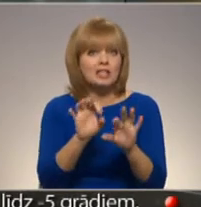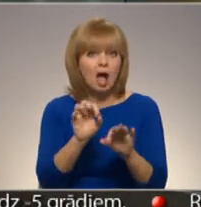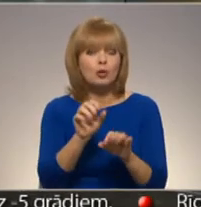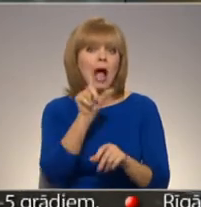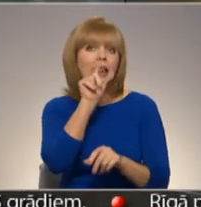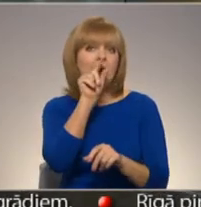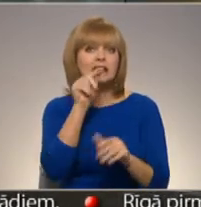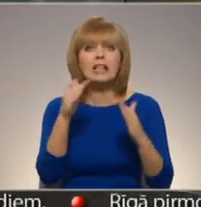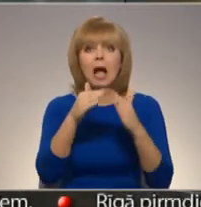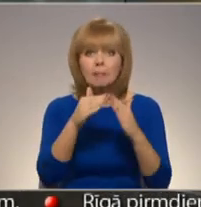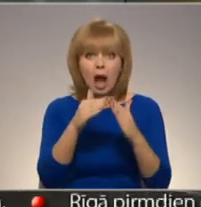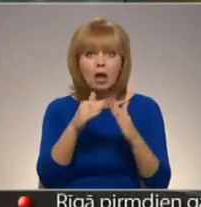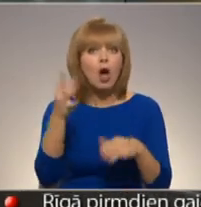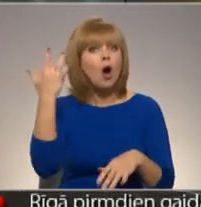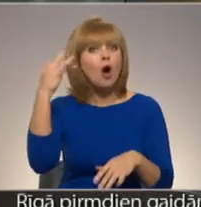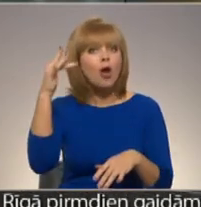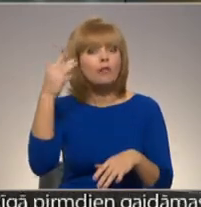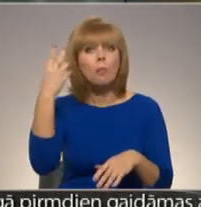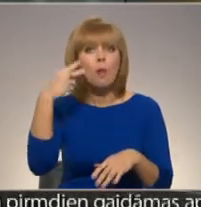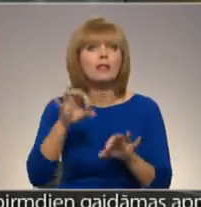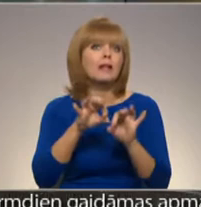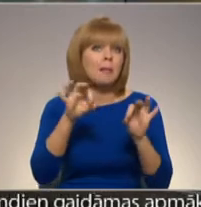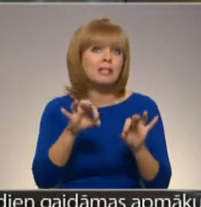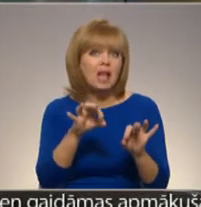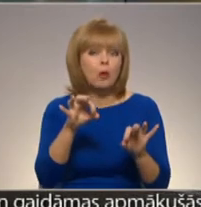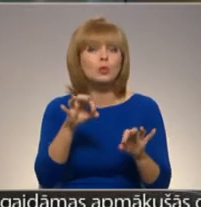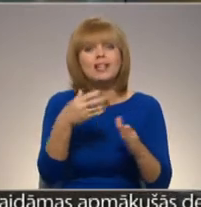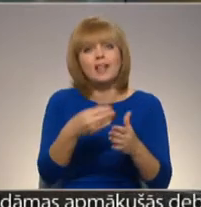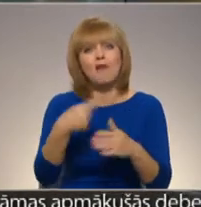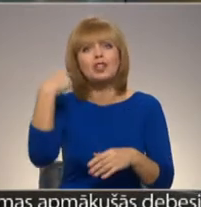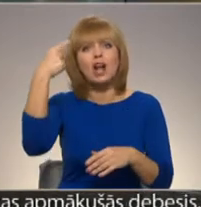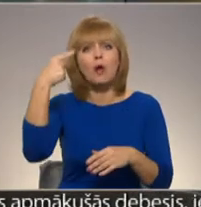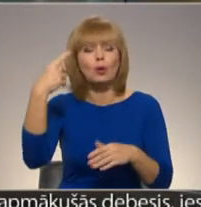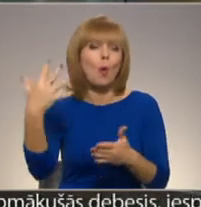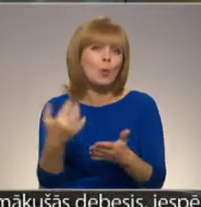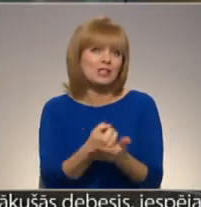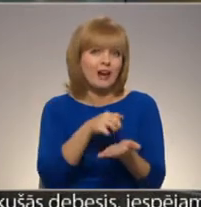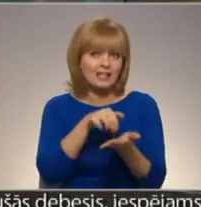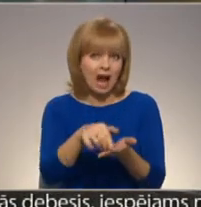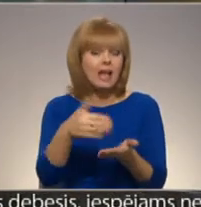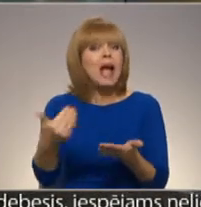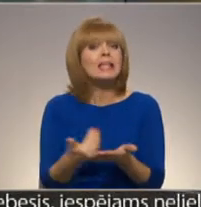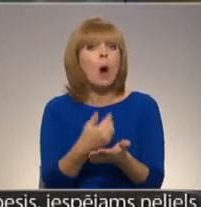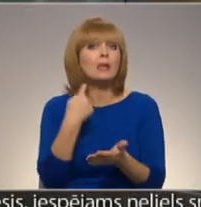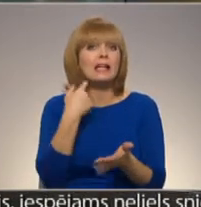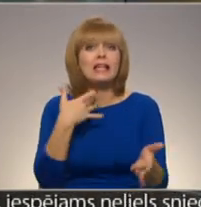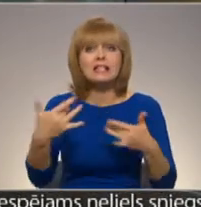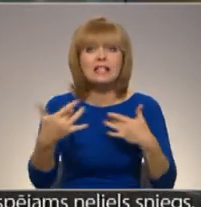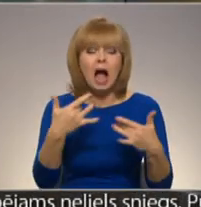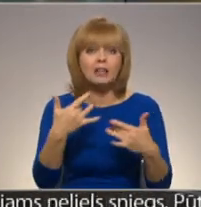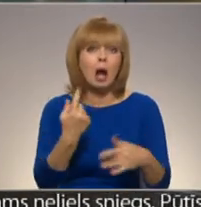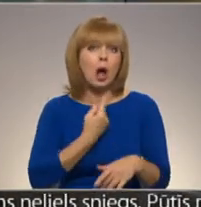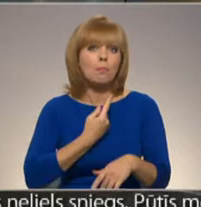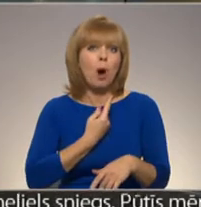pin-up mode vēl nebija sākusi savu traklīgo uzvaras gājienu. Bet jaunā Rīgas teātra mono izrāde Lakstīgala māja ar